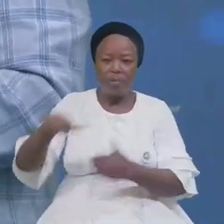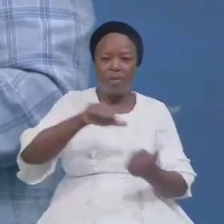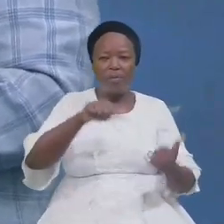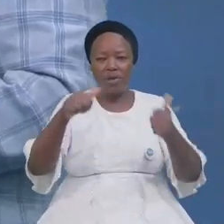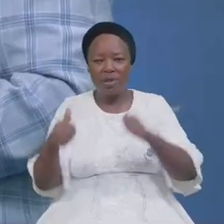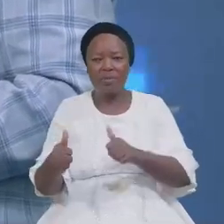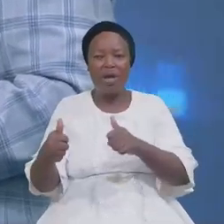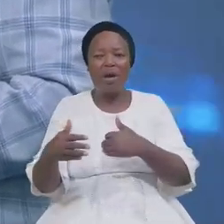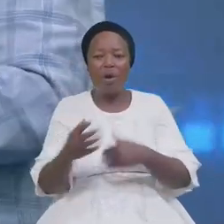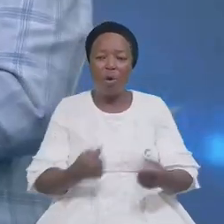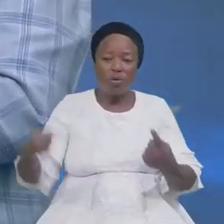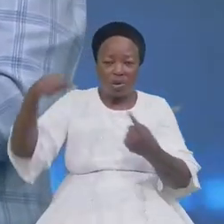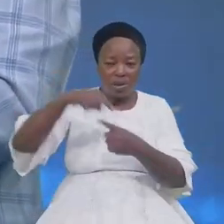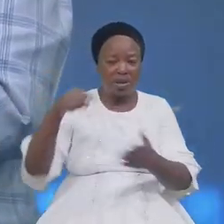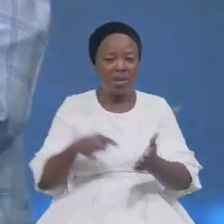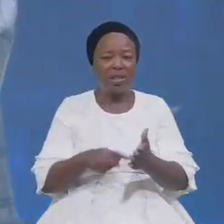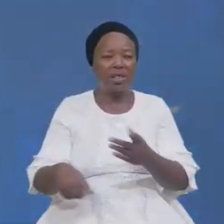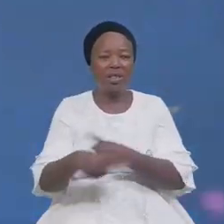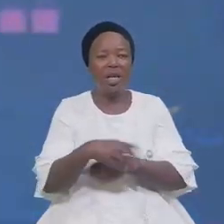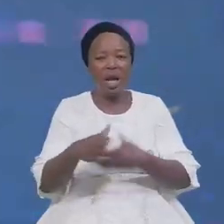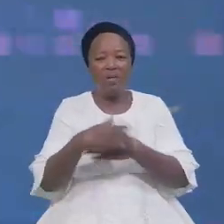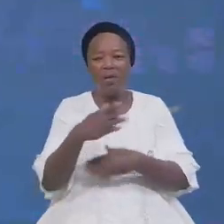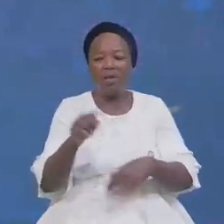encore aujourd'hui, après leur confirmation